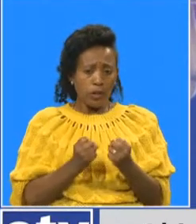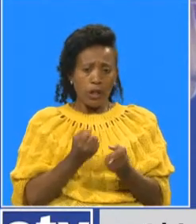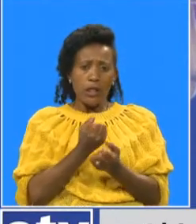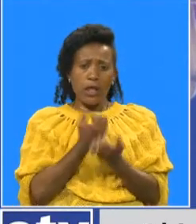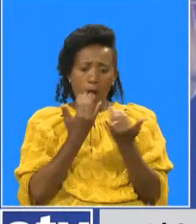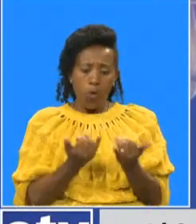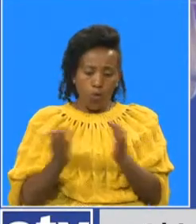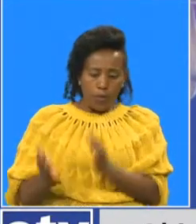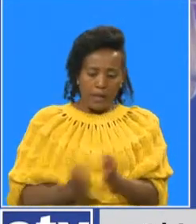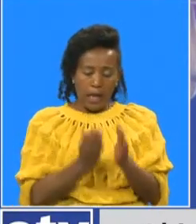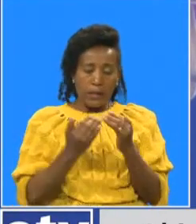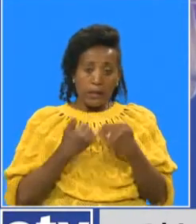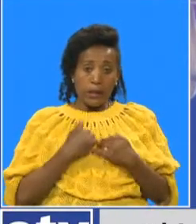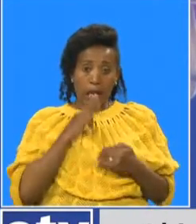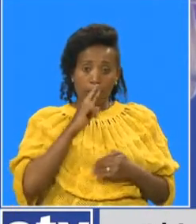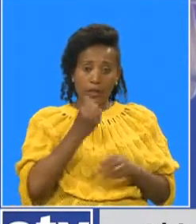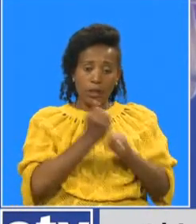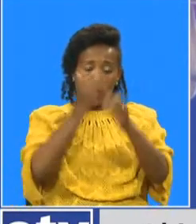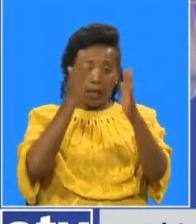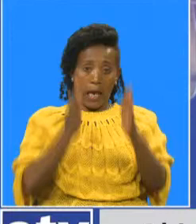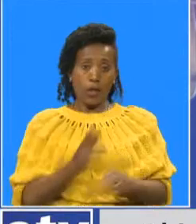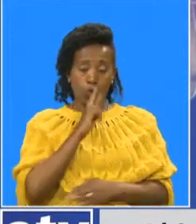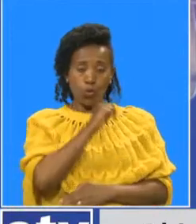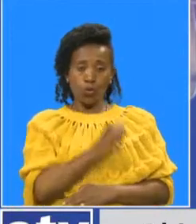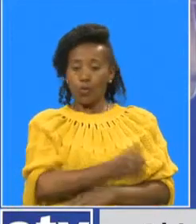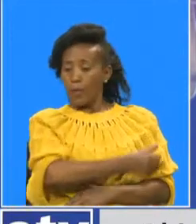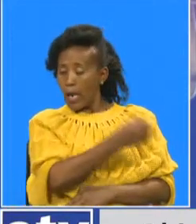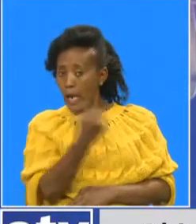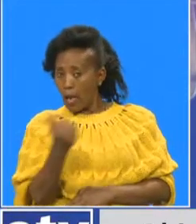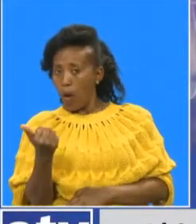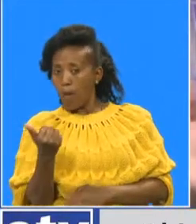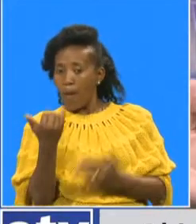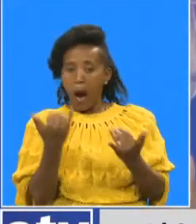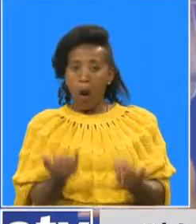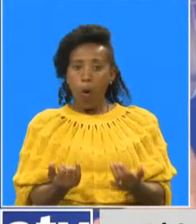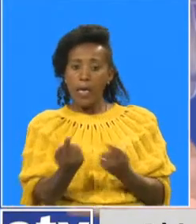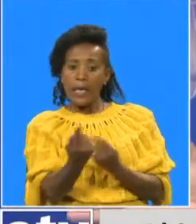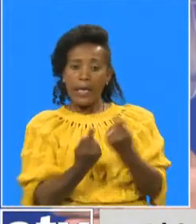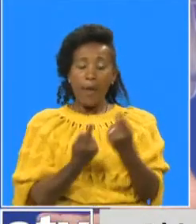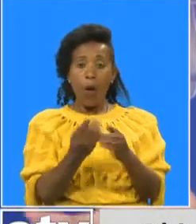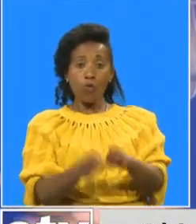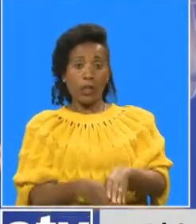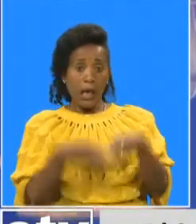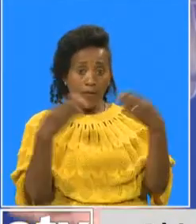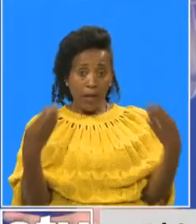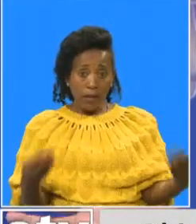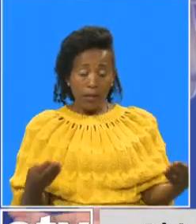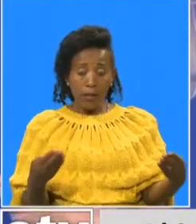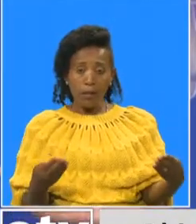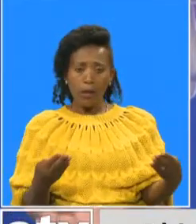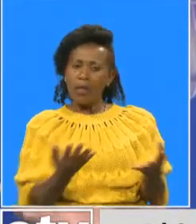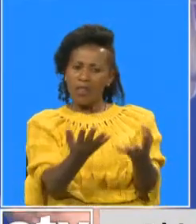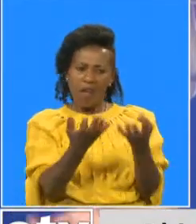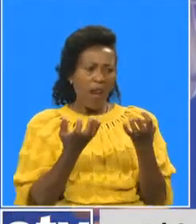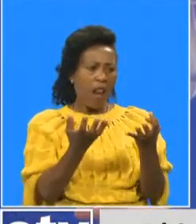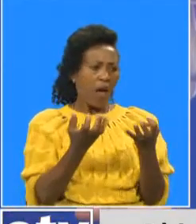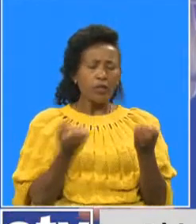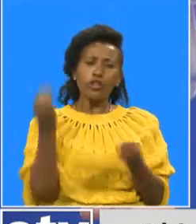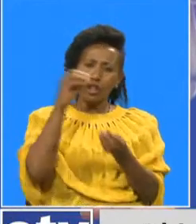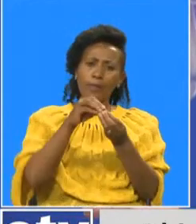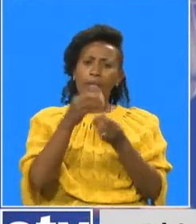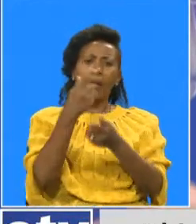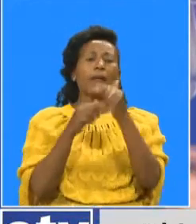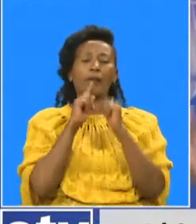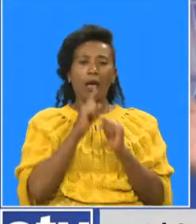ከአሁኑ መዘጋጀት እንዳለባቸውም ሰራተኞችም ሌላውም ነው። አሁን ማርኬቶቹ ሲከፈቱ ተፈላጊነቱ እየጨመረ